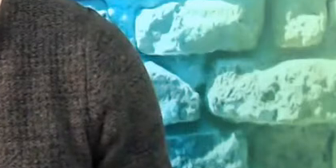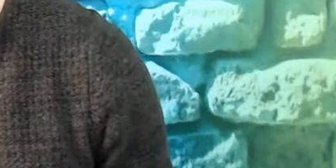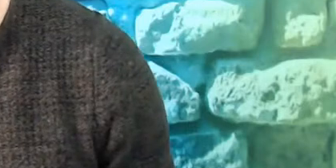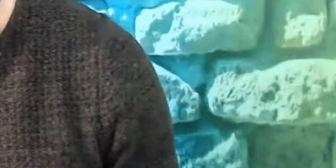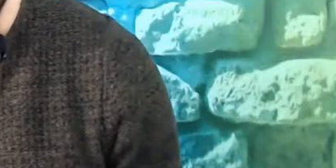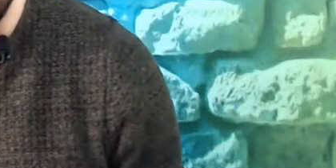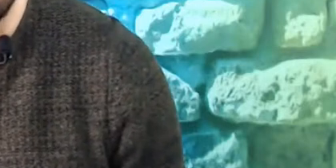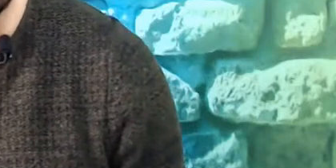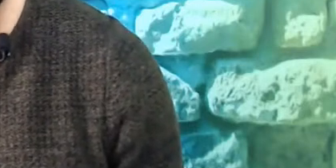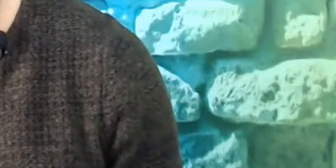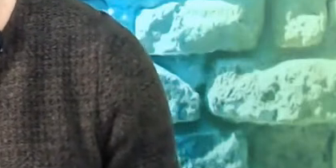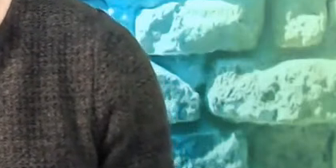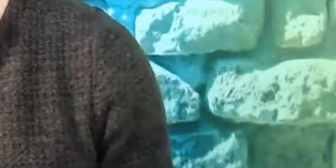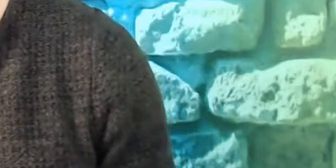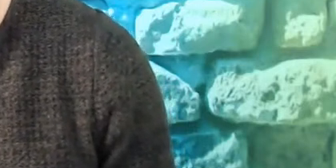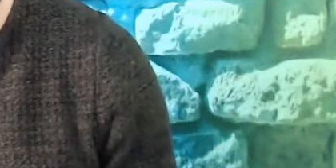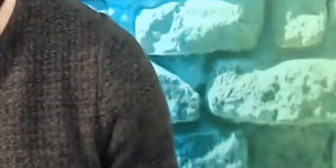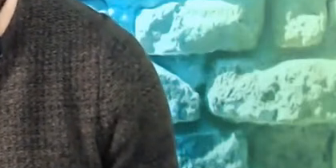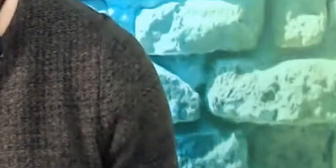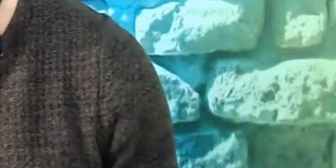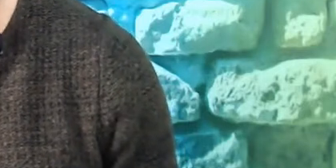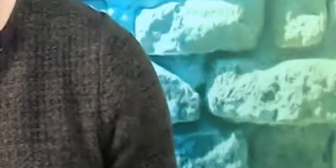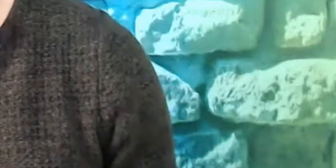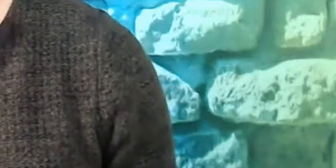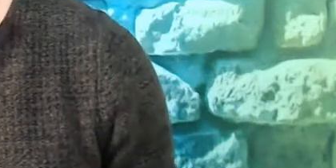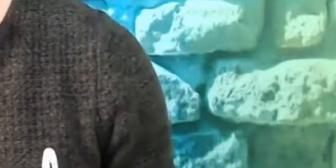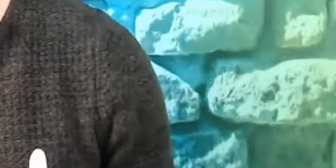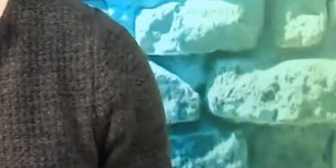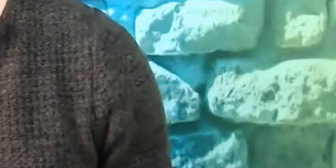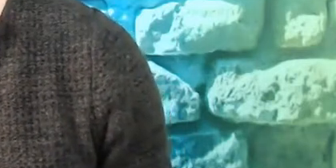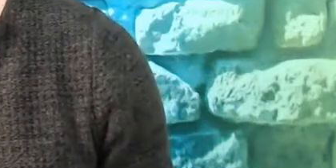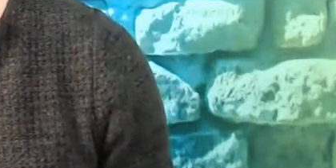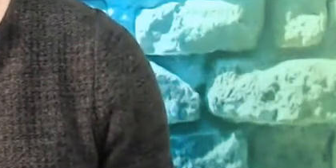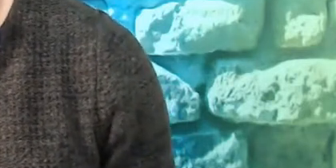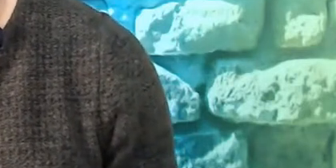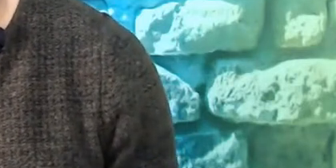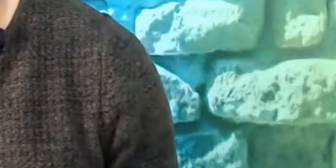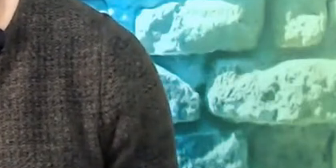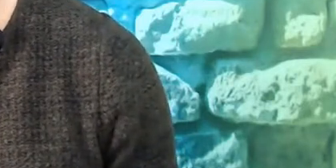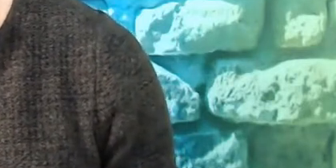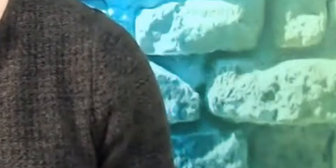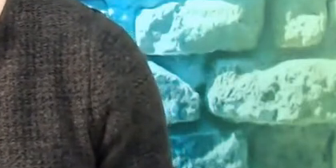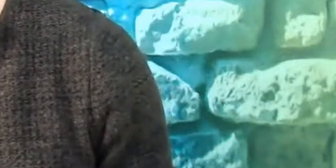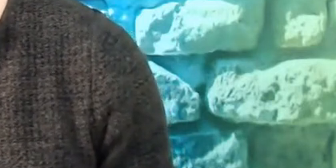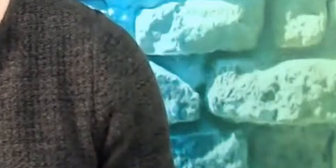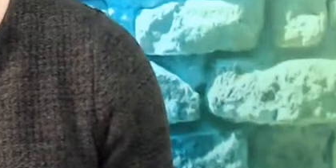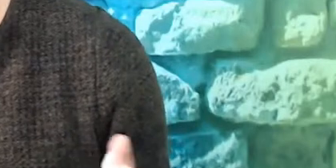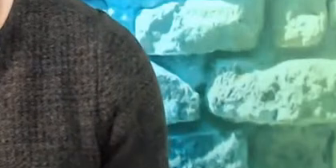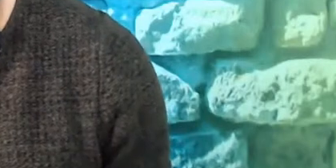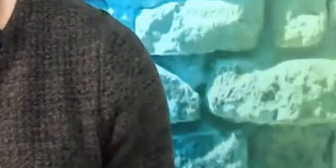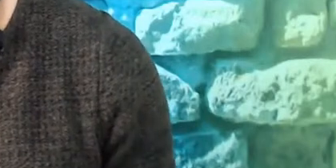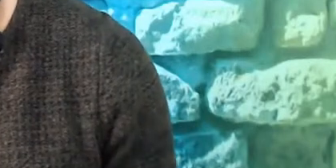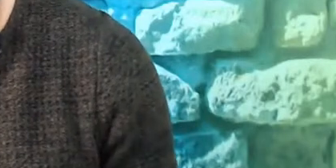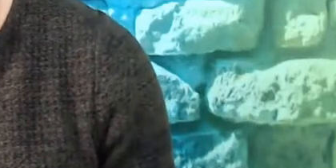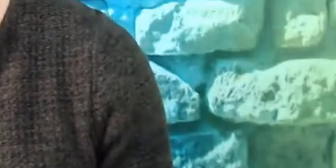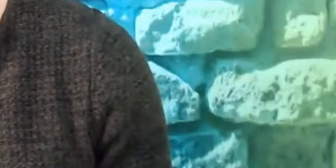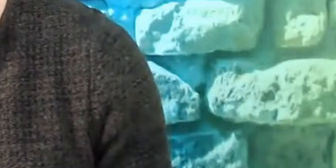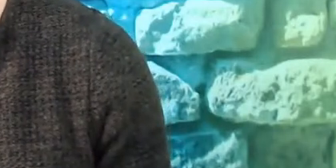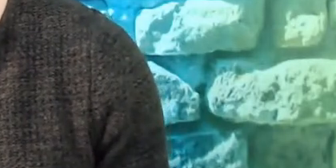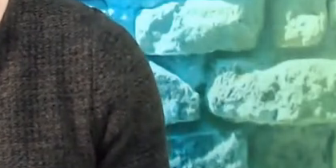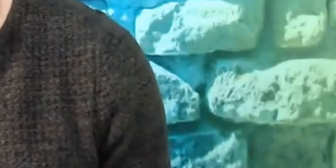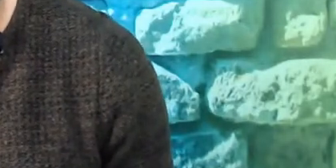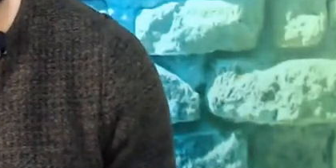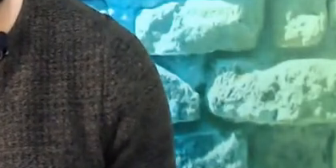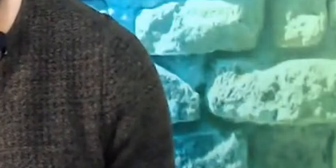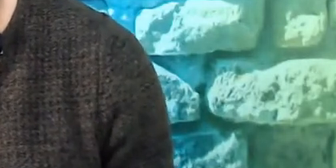Çünkü hepiniz de çok iyi biliyorsunuz ki HDP grup toplantılarını hiçbir ana akım medya